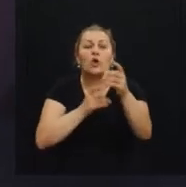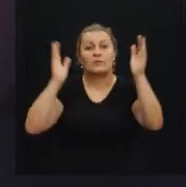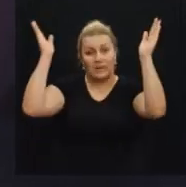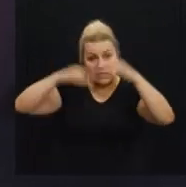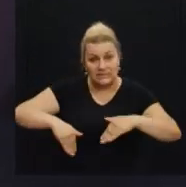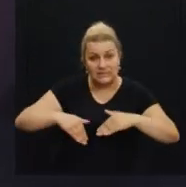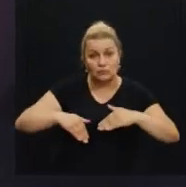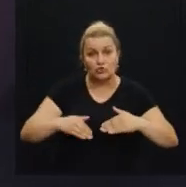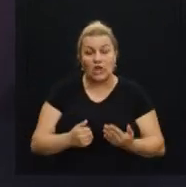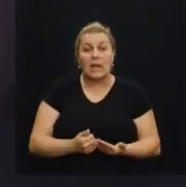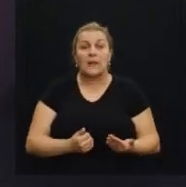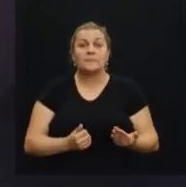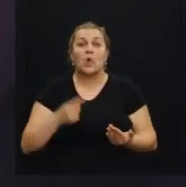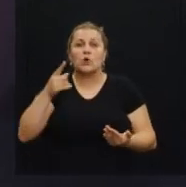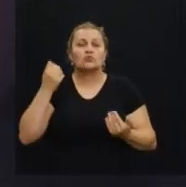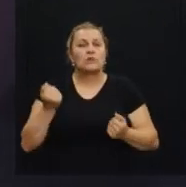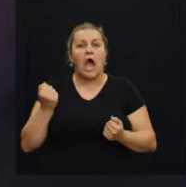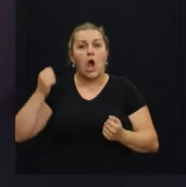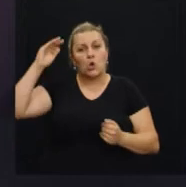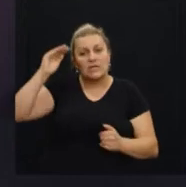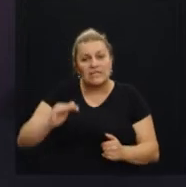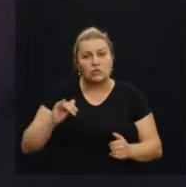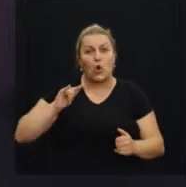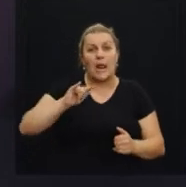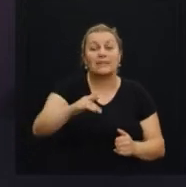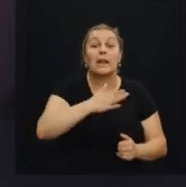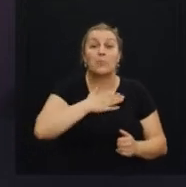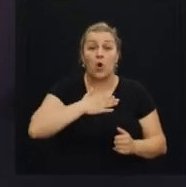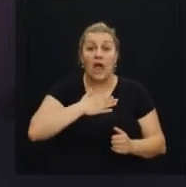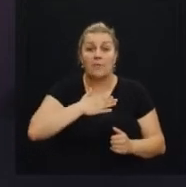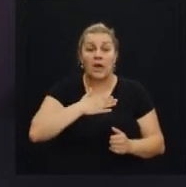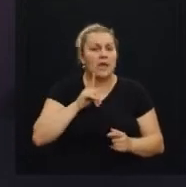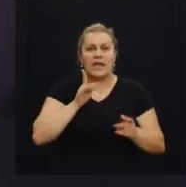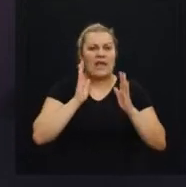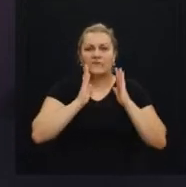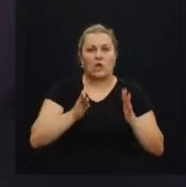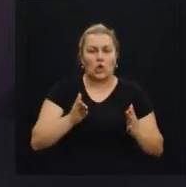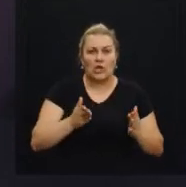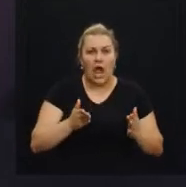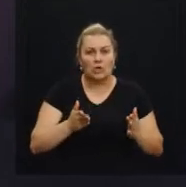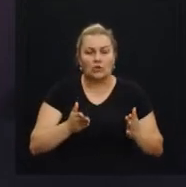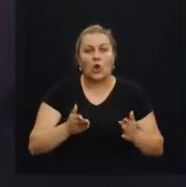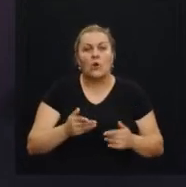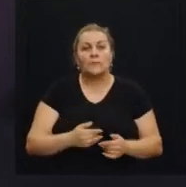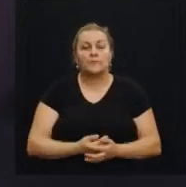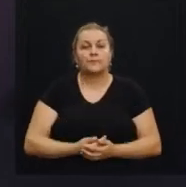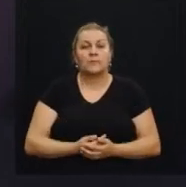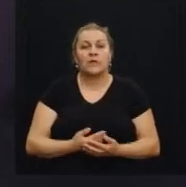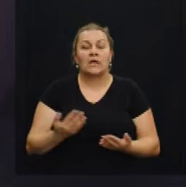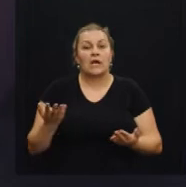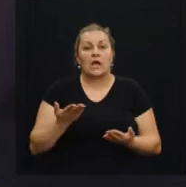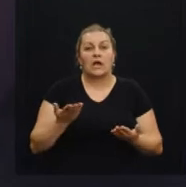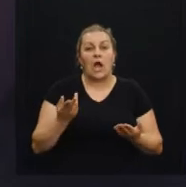to. Tako su oni nisko leteli i po nama, ono, nevjerovatno. Nevjerovatno je to kako